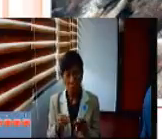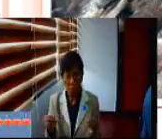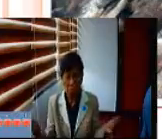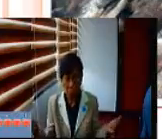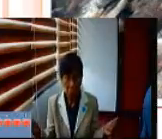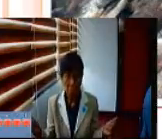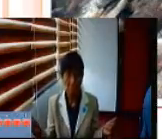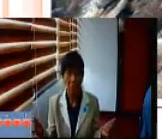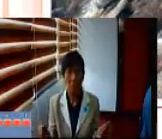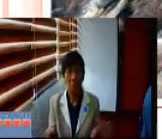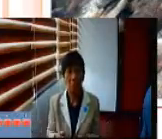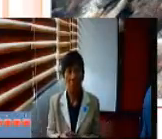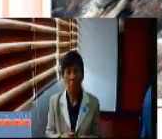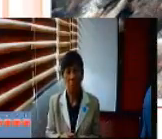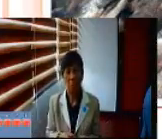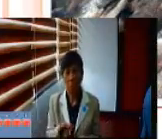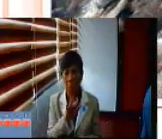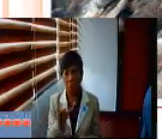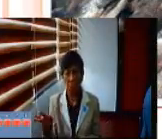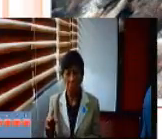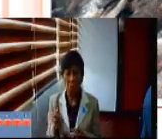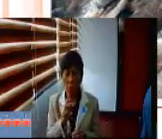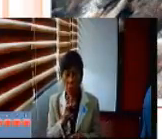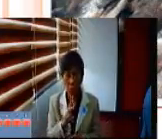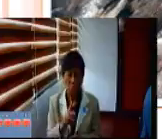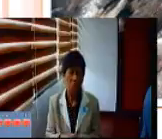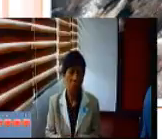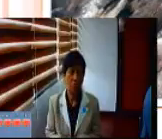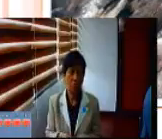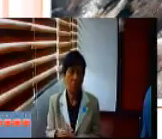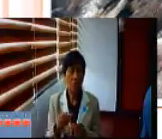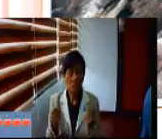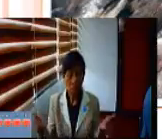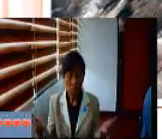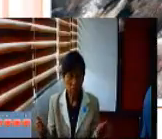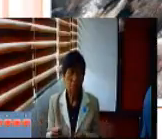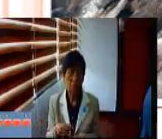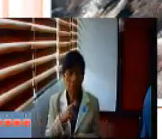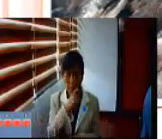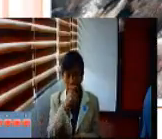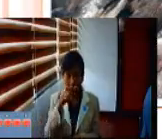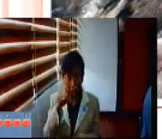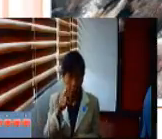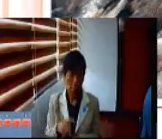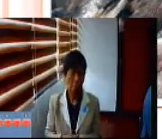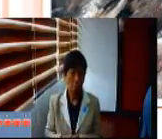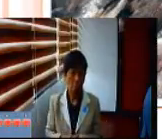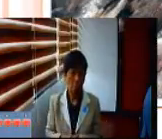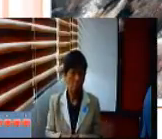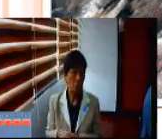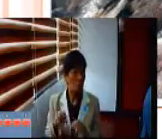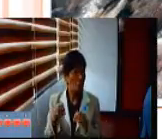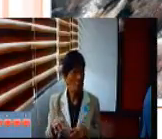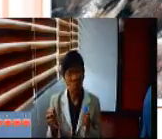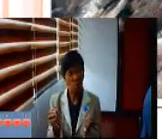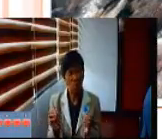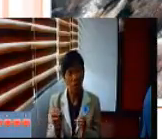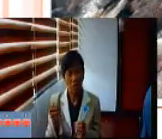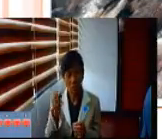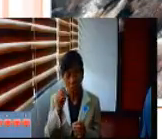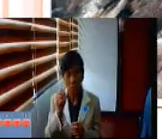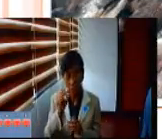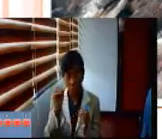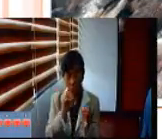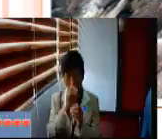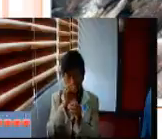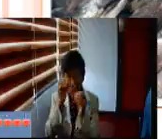na pong, wala, drought eh, El Nino eh. So, hindi na rin po nawala na rin sila ng dissolved oxygen, kulang na yung tubig,